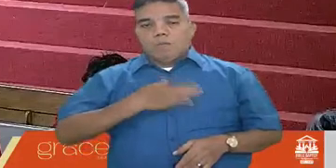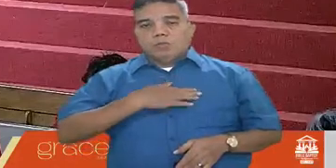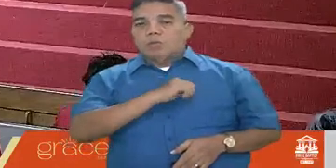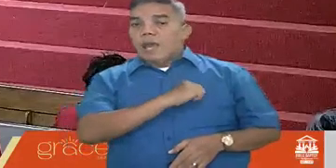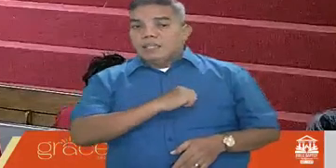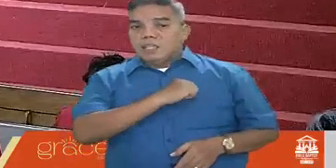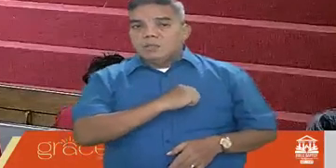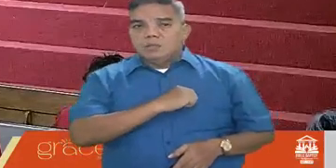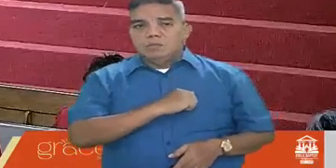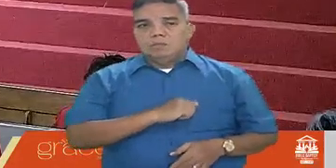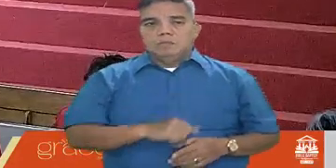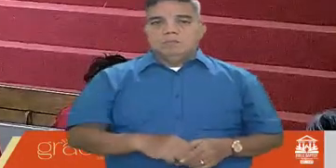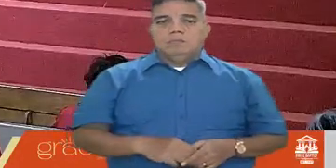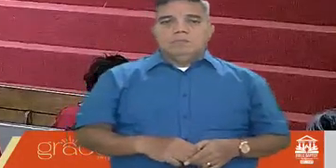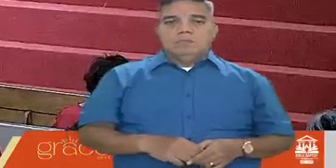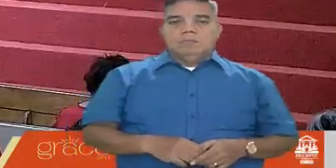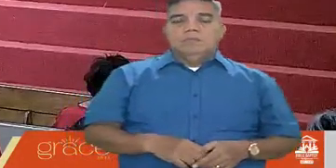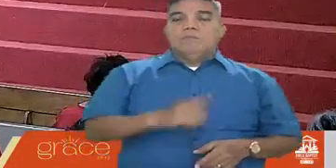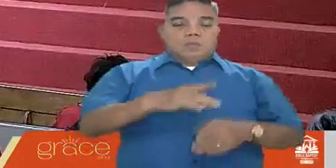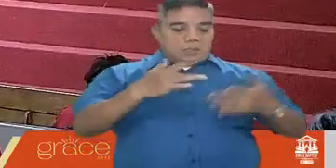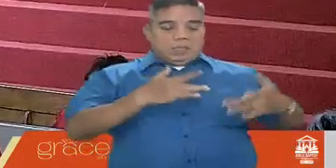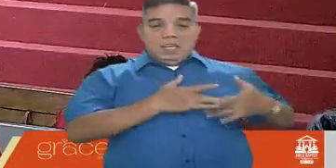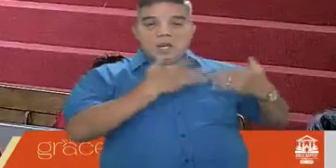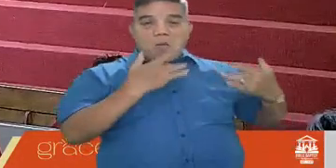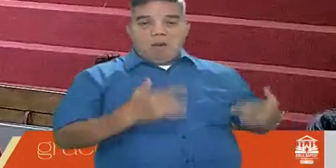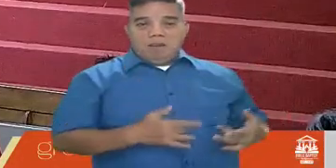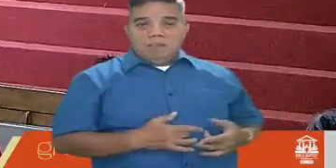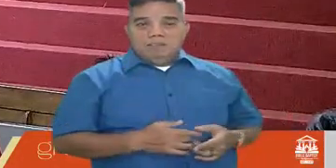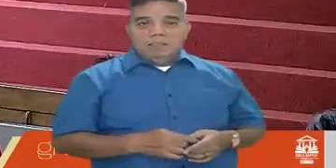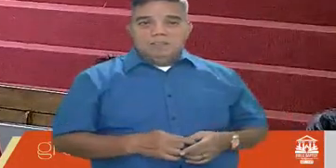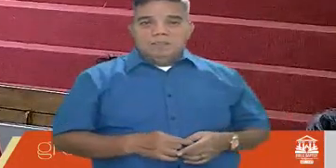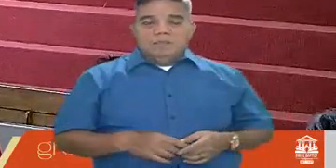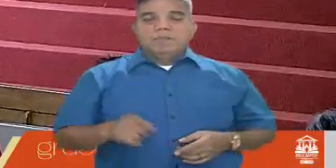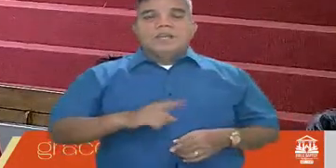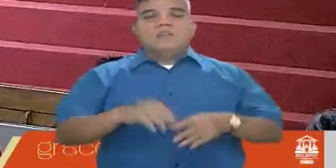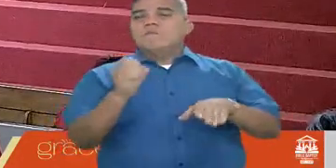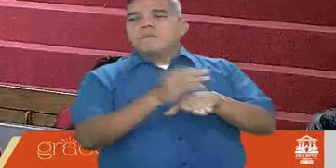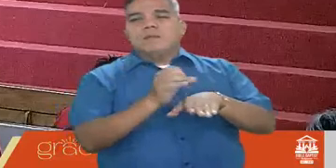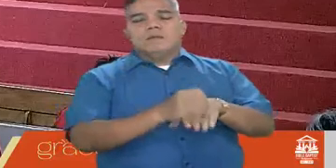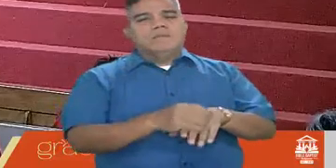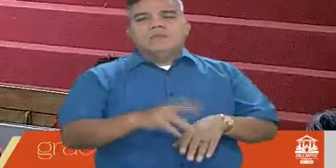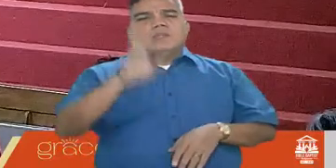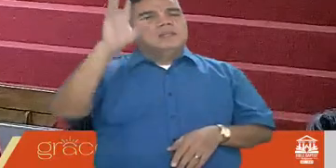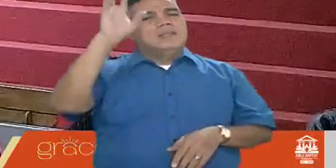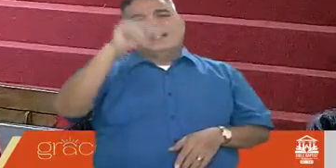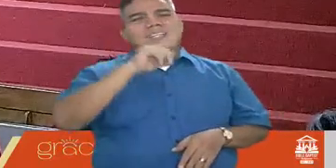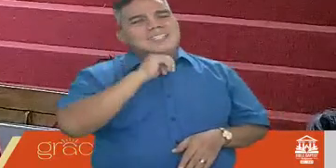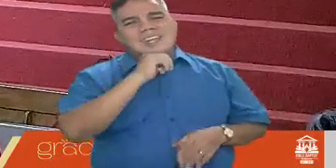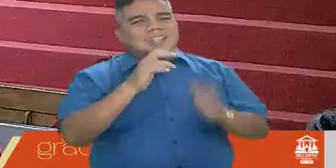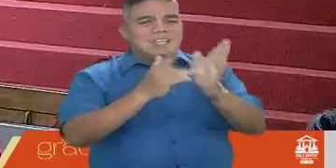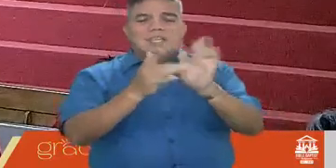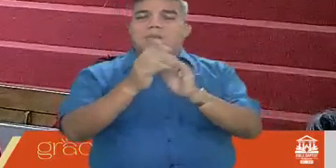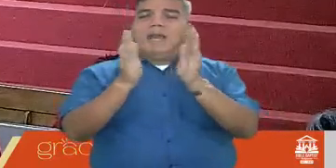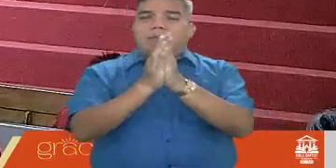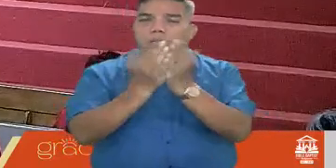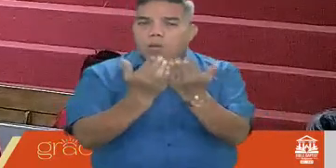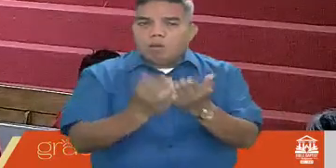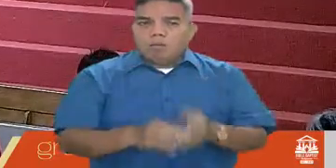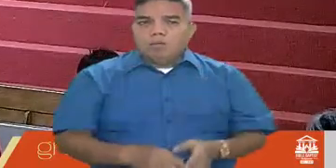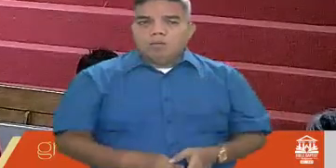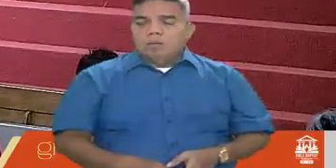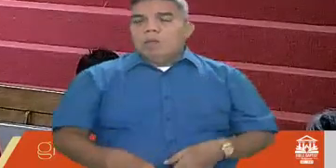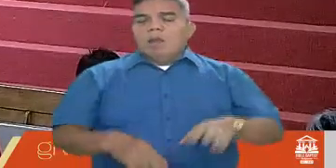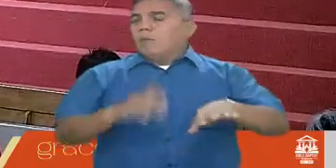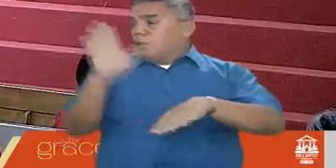mo air out sa garbage nga nasa atong kasing-kasing, no? Atong ipanabi, that is not biblical.